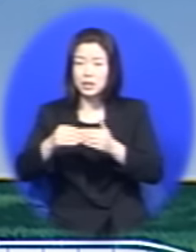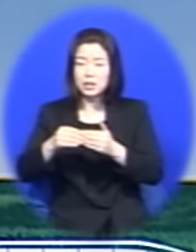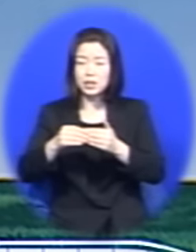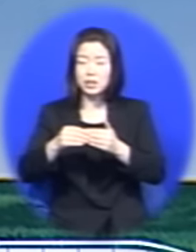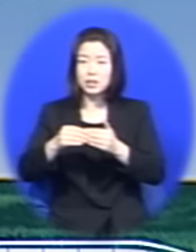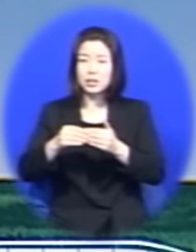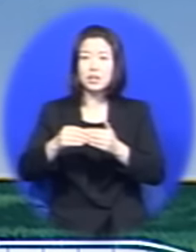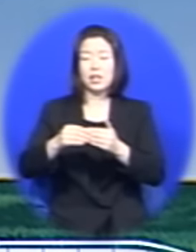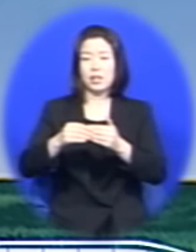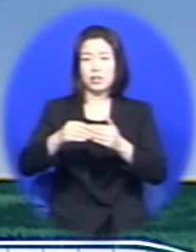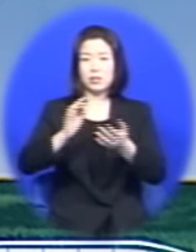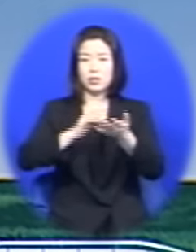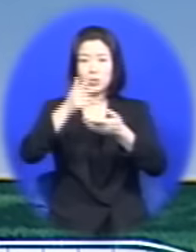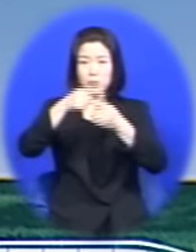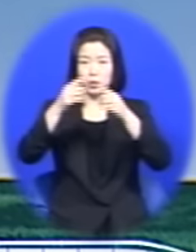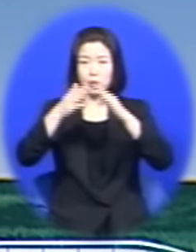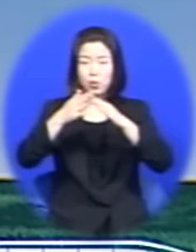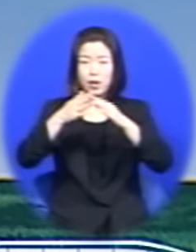교회라는 표현을 정하고